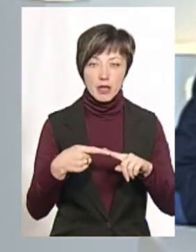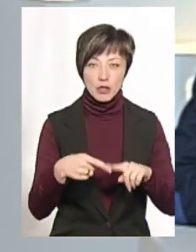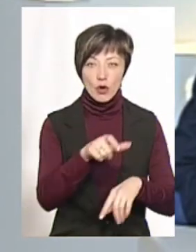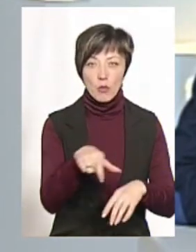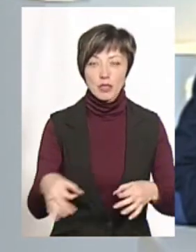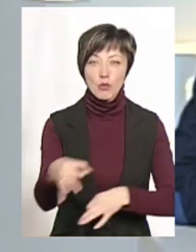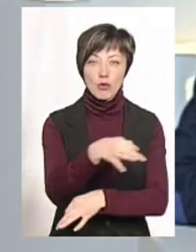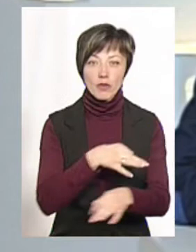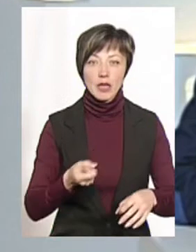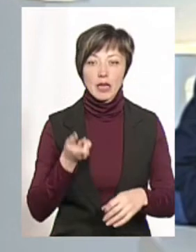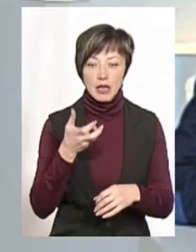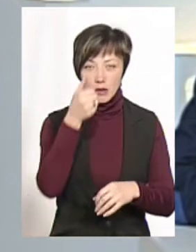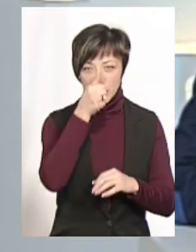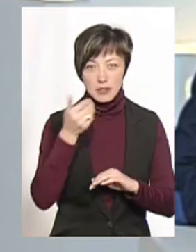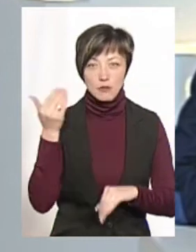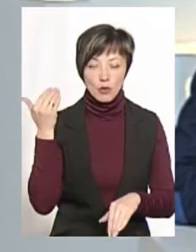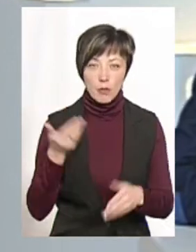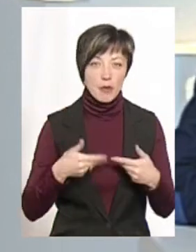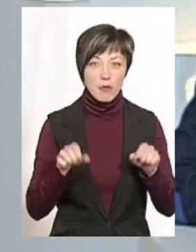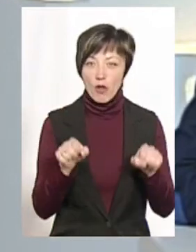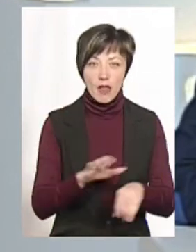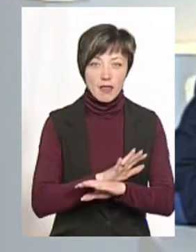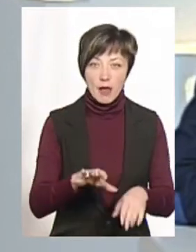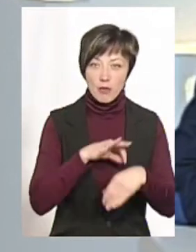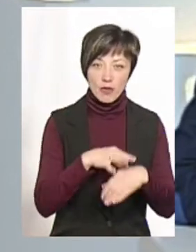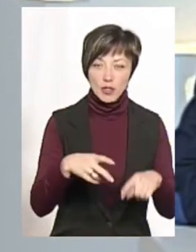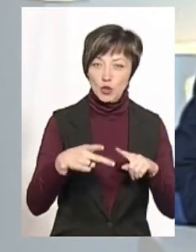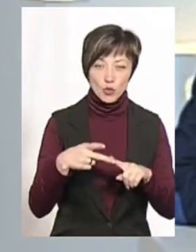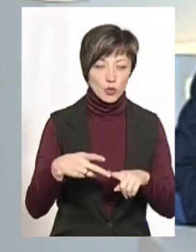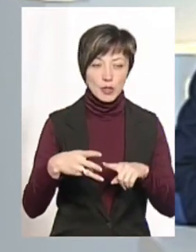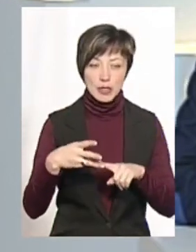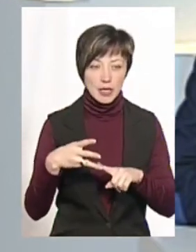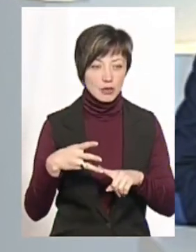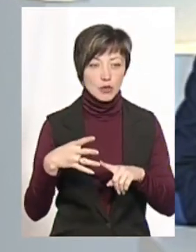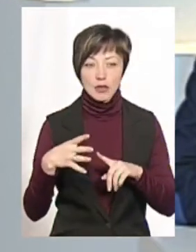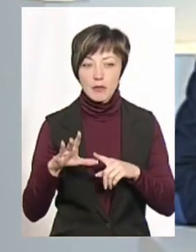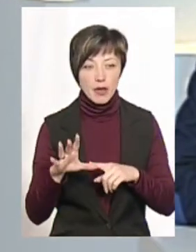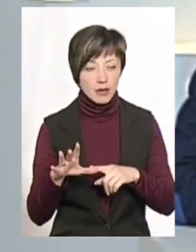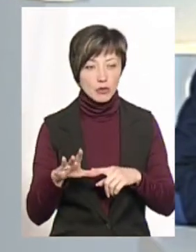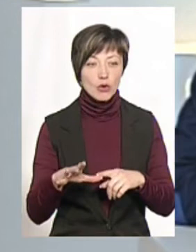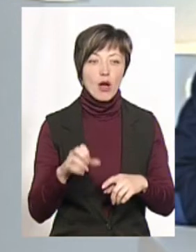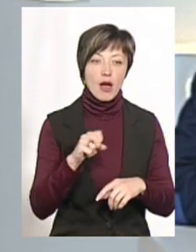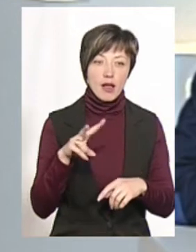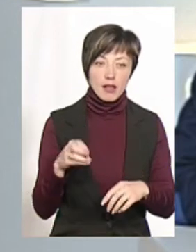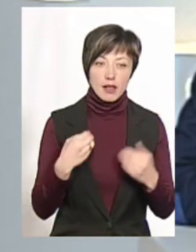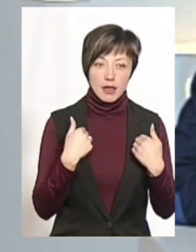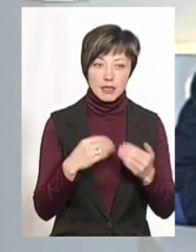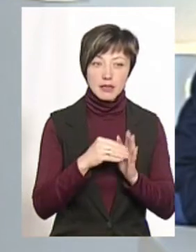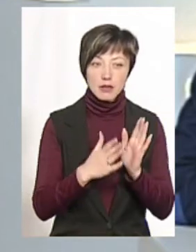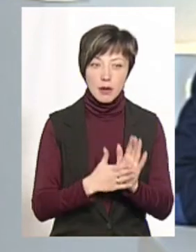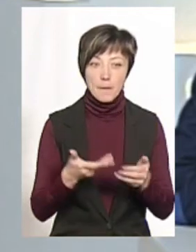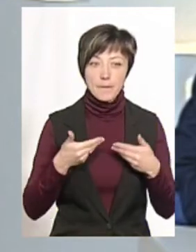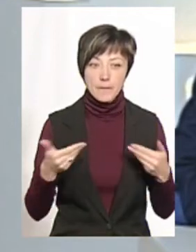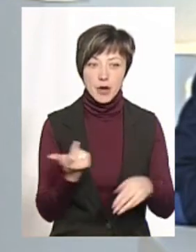громадське обговорення ще кілька місяців тому. Ми могли не проводити ні другого, ні третього, ні п'ятого. Ну, але я задекларував, що